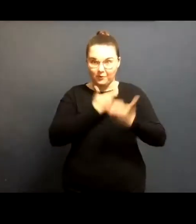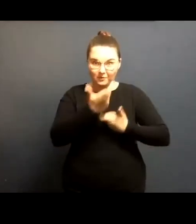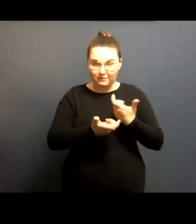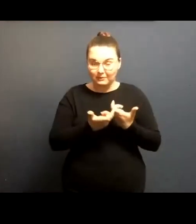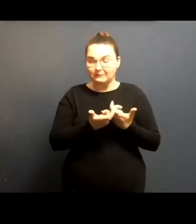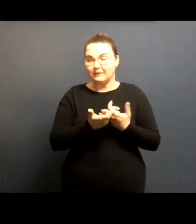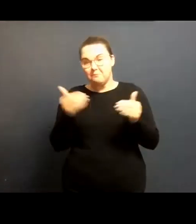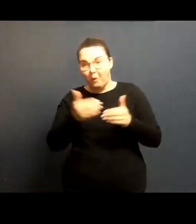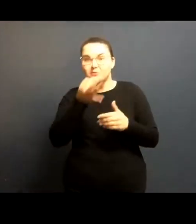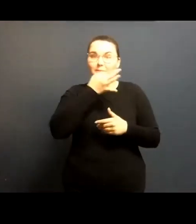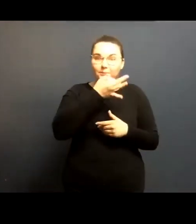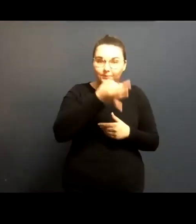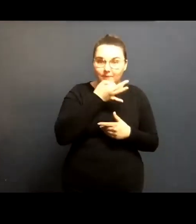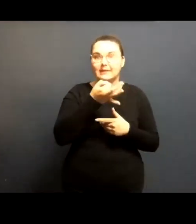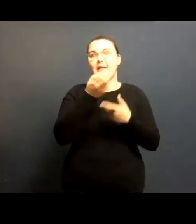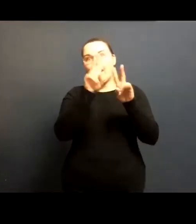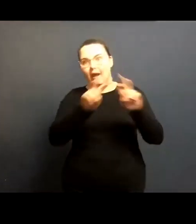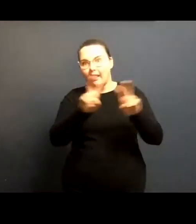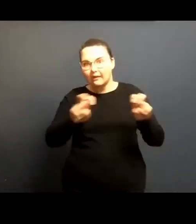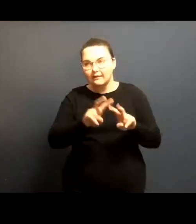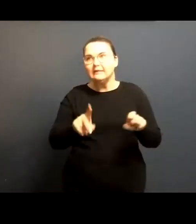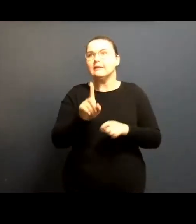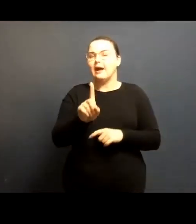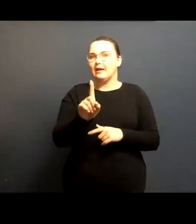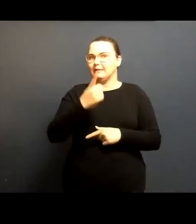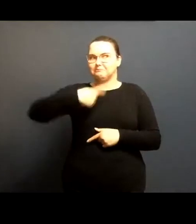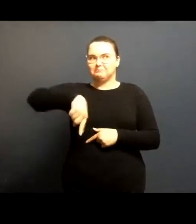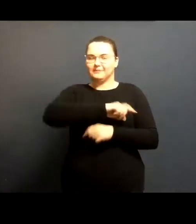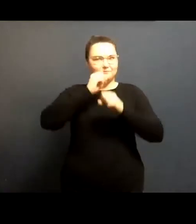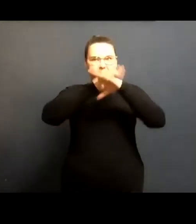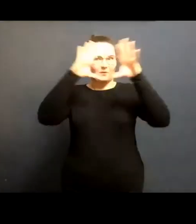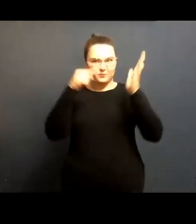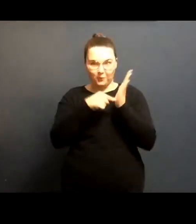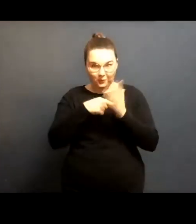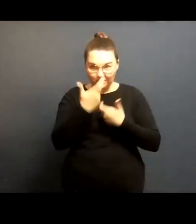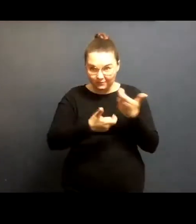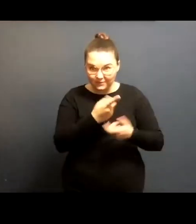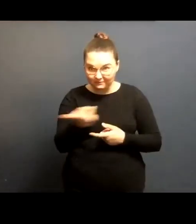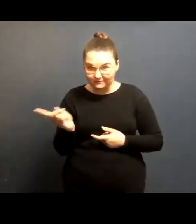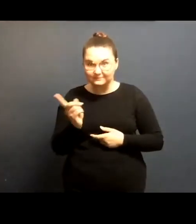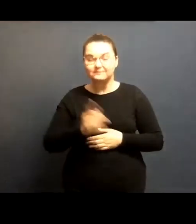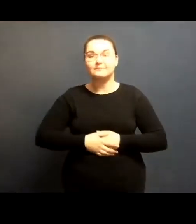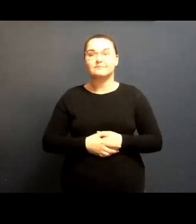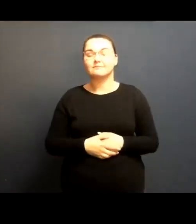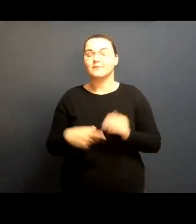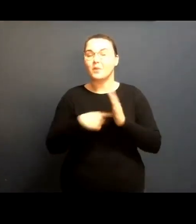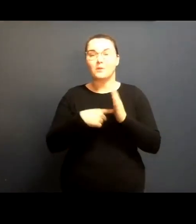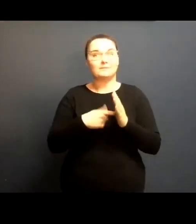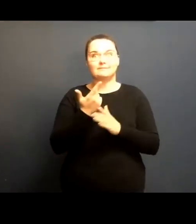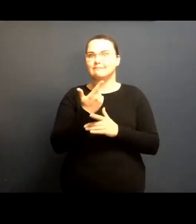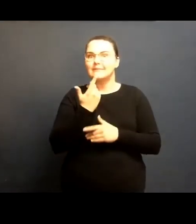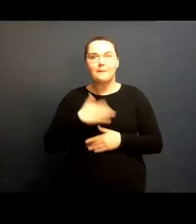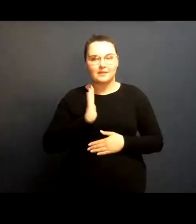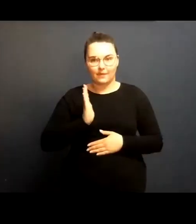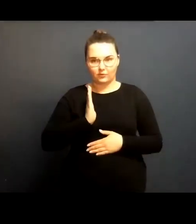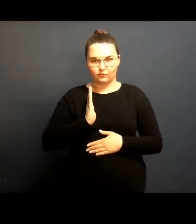pytać o tego typu opcje. I co jest także bardzo niebezpieczne, Polacy nie myślą o seksie